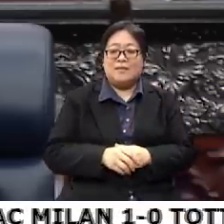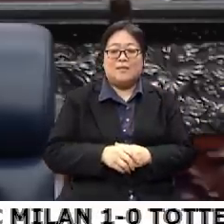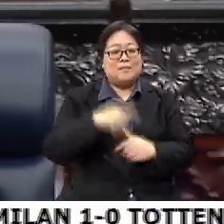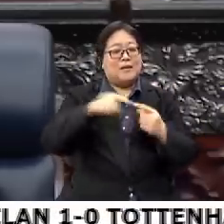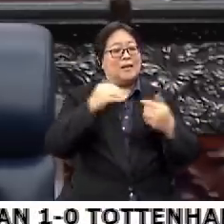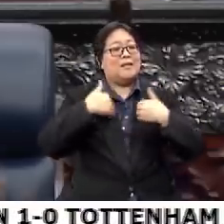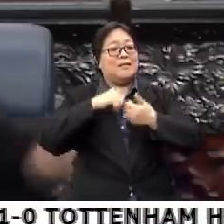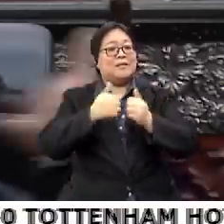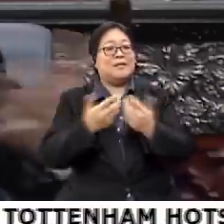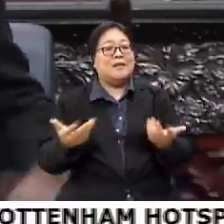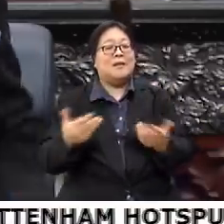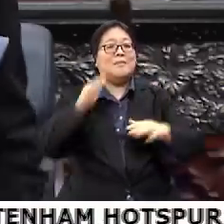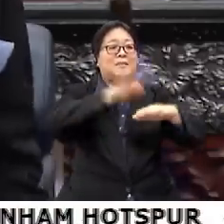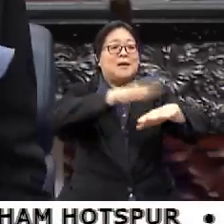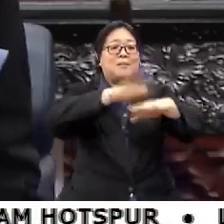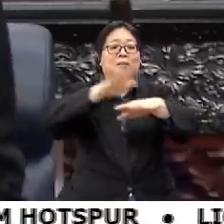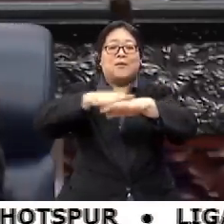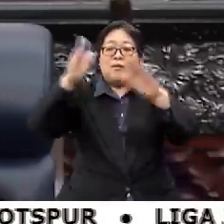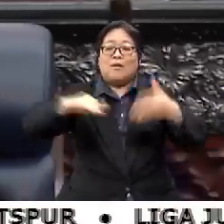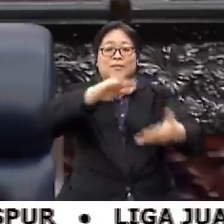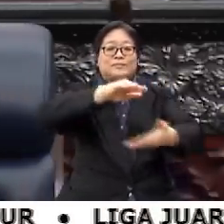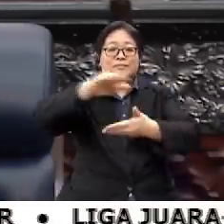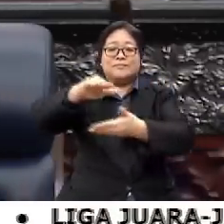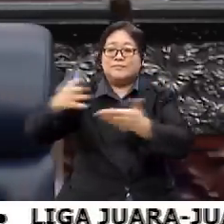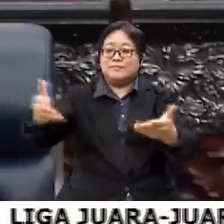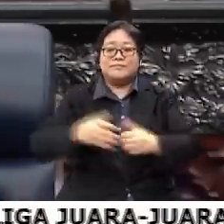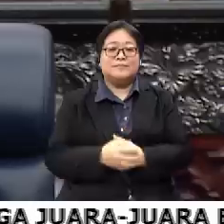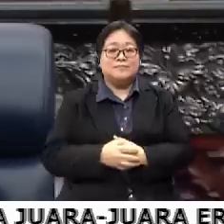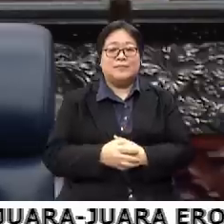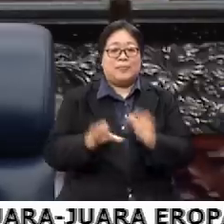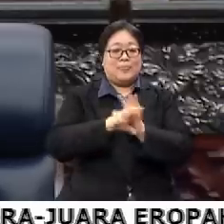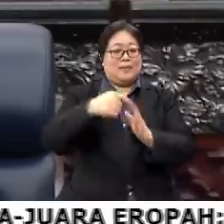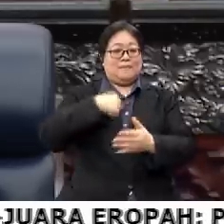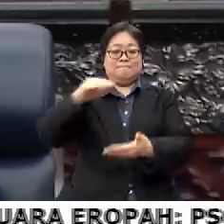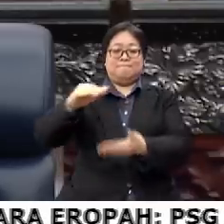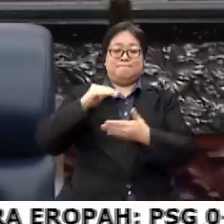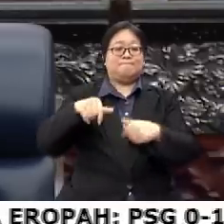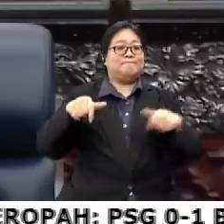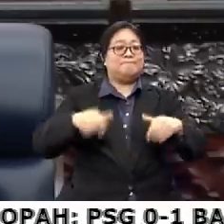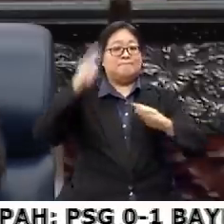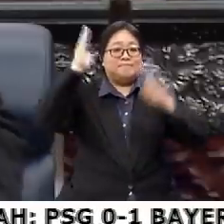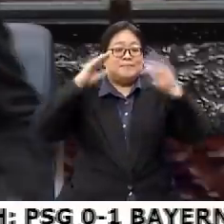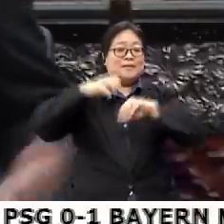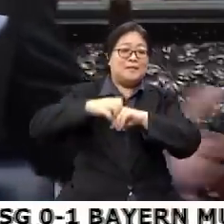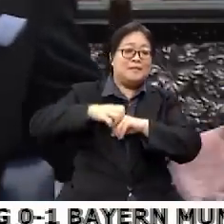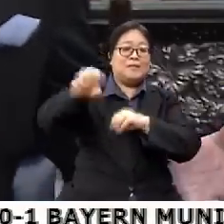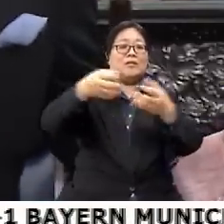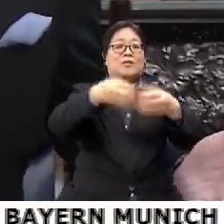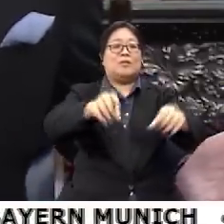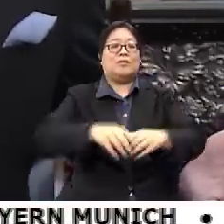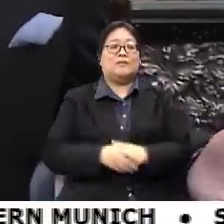Bila menghadapi masalah begitu, kita panggil semua pembekal. Macam saya diberitahu bahawa Malaysia adalah pengeksport